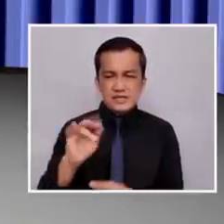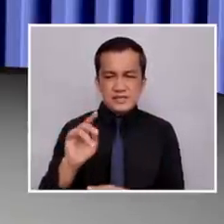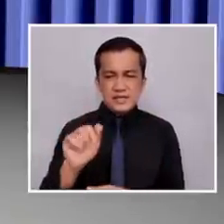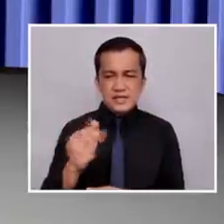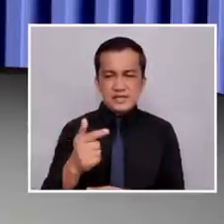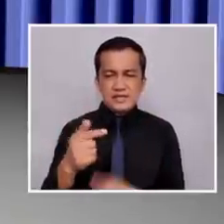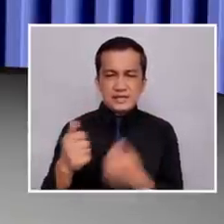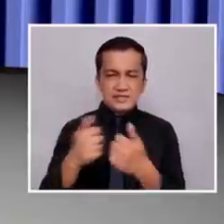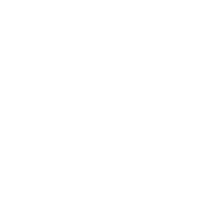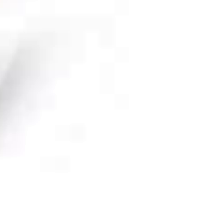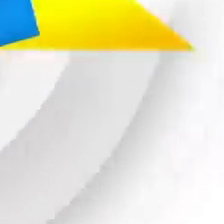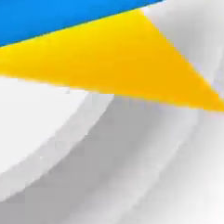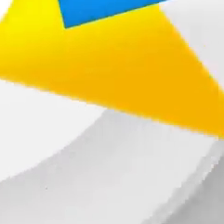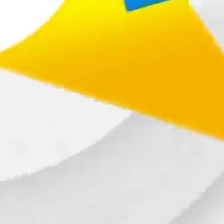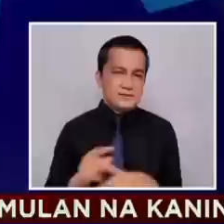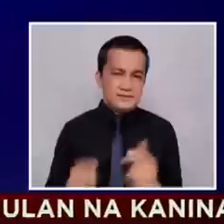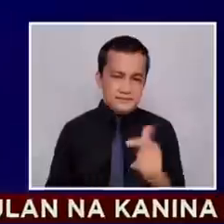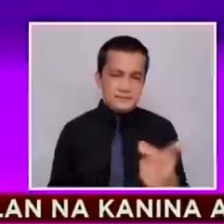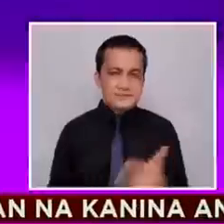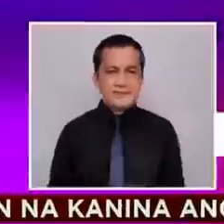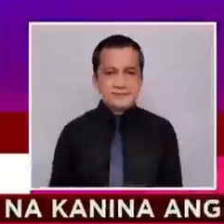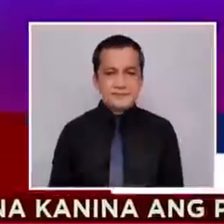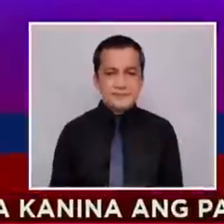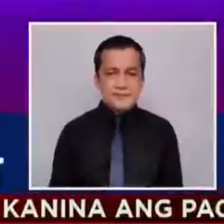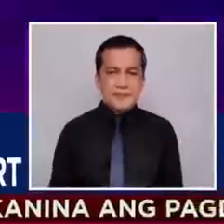MJ Felipe.